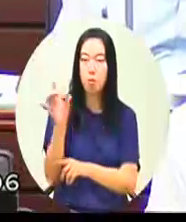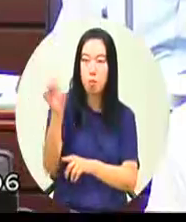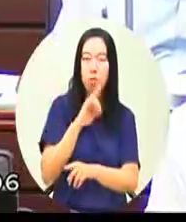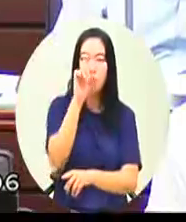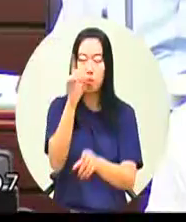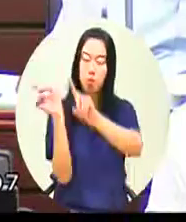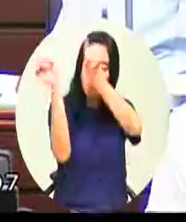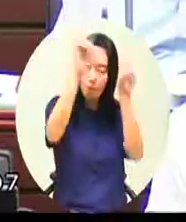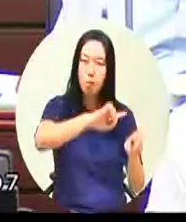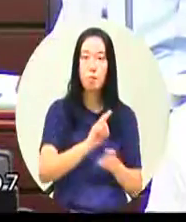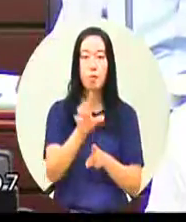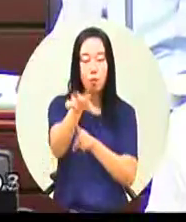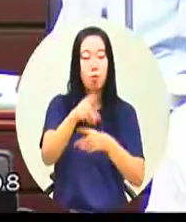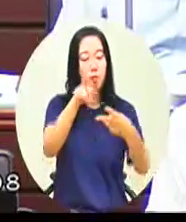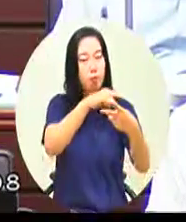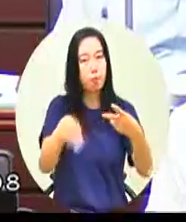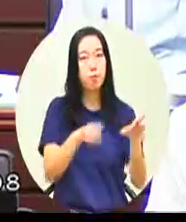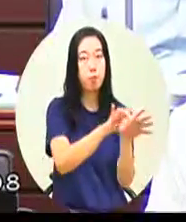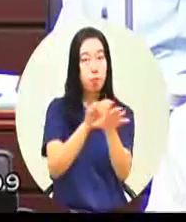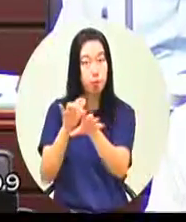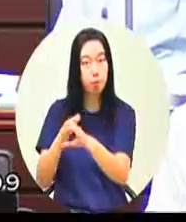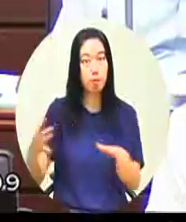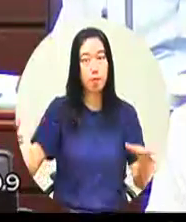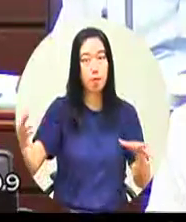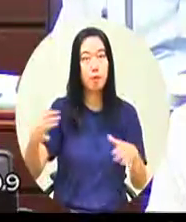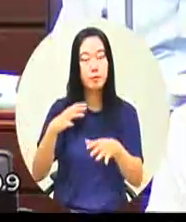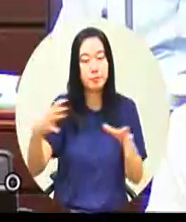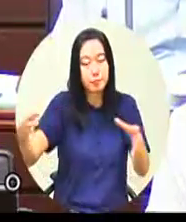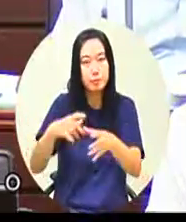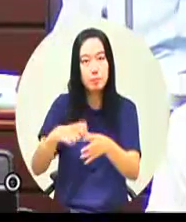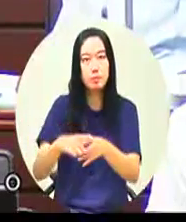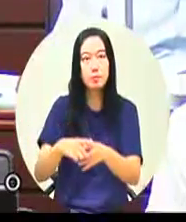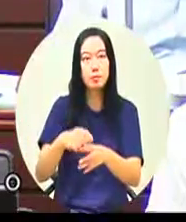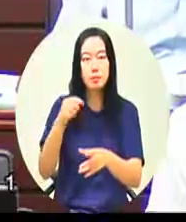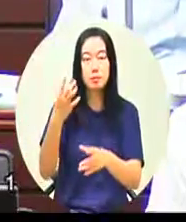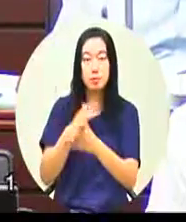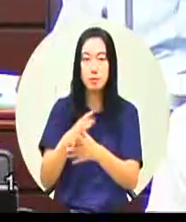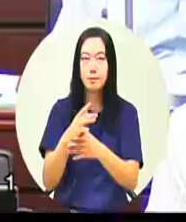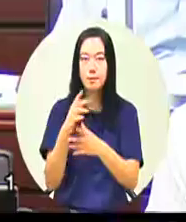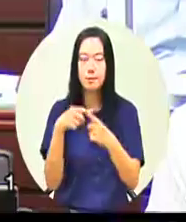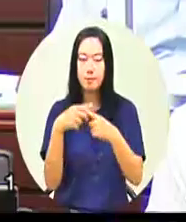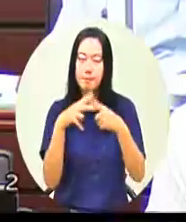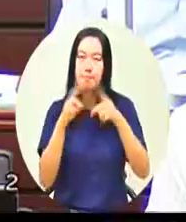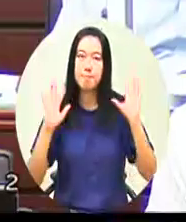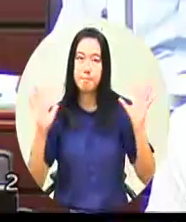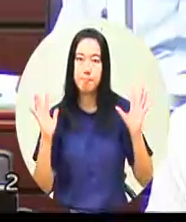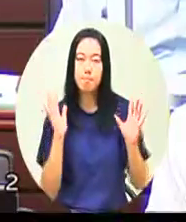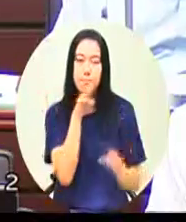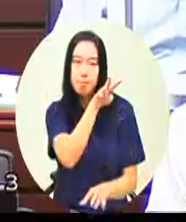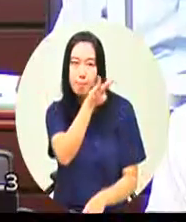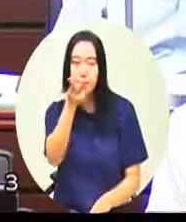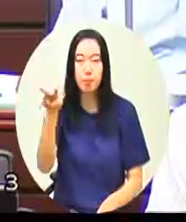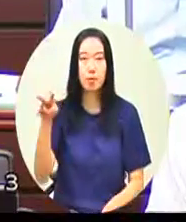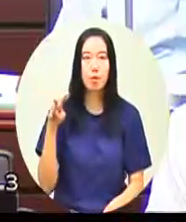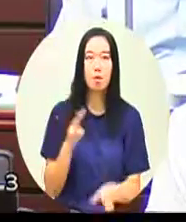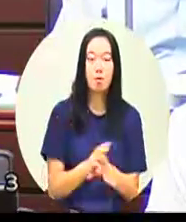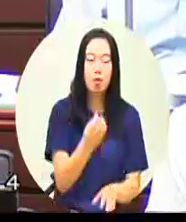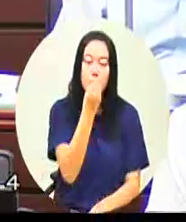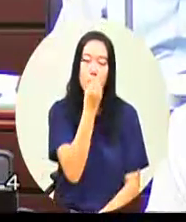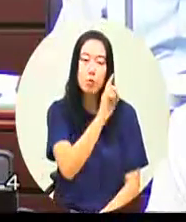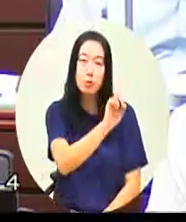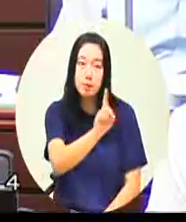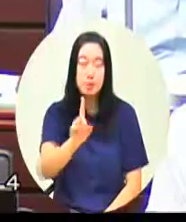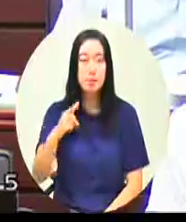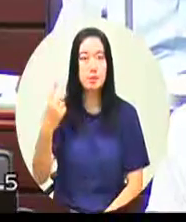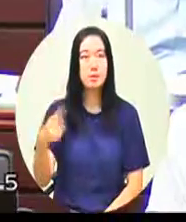呢，然后结合我们农村在地的旅游呢，让我们小朋友认识在地的食材。认识在地人的文化，含在地人